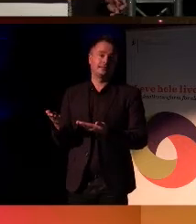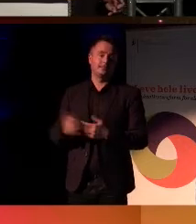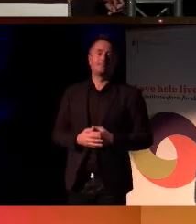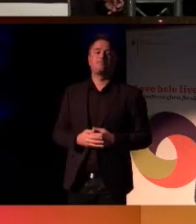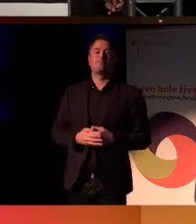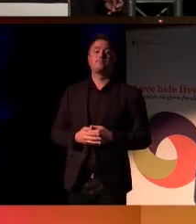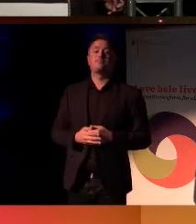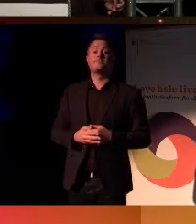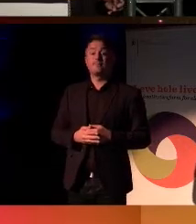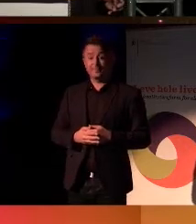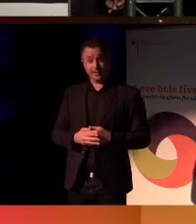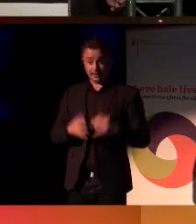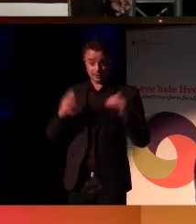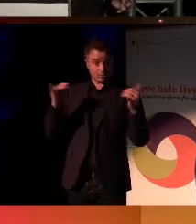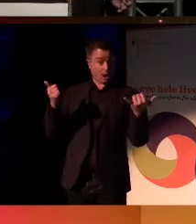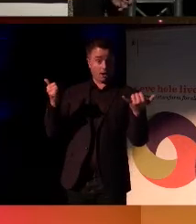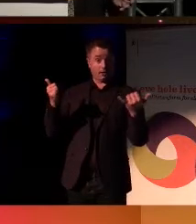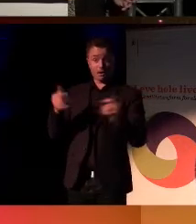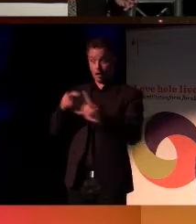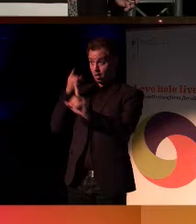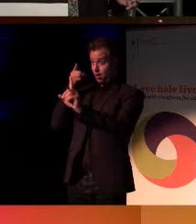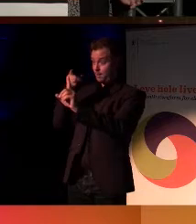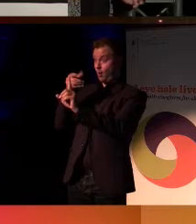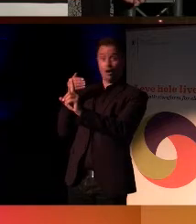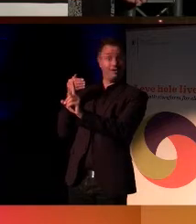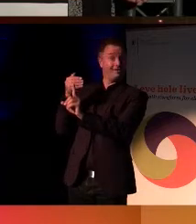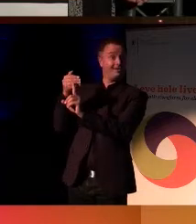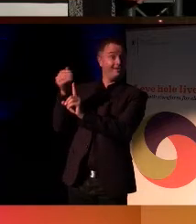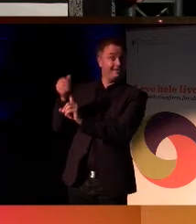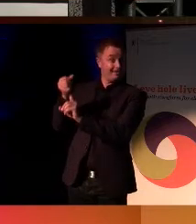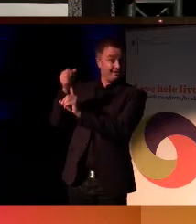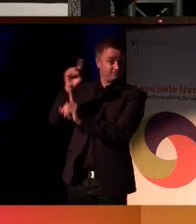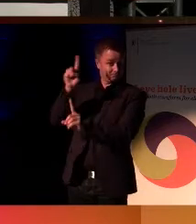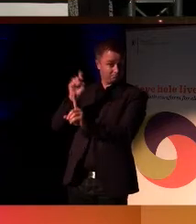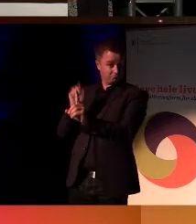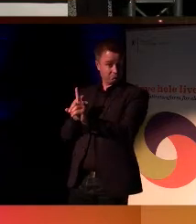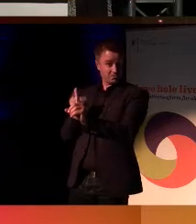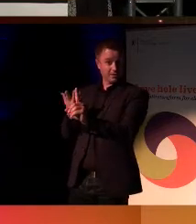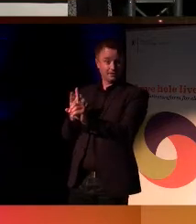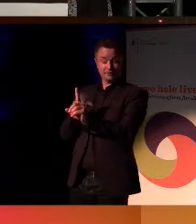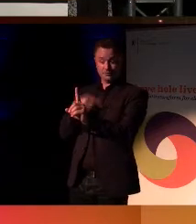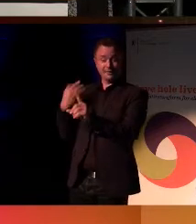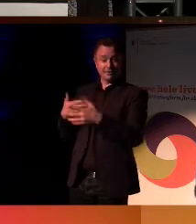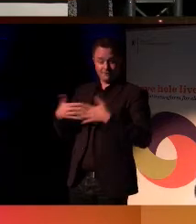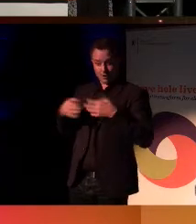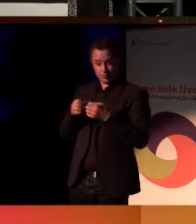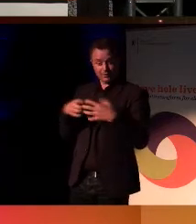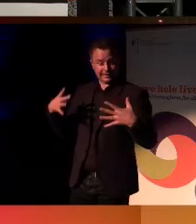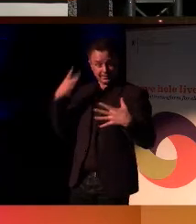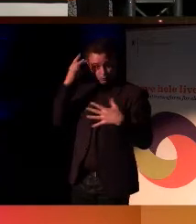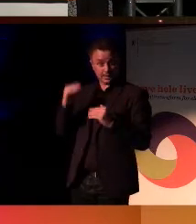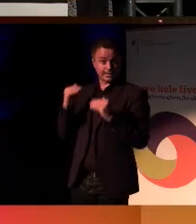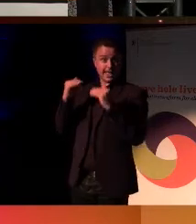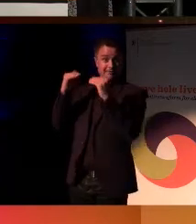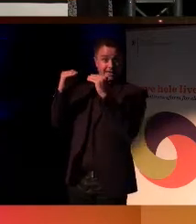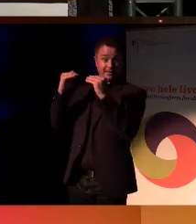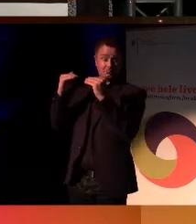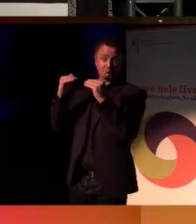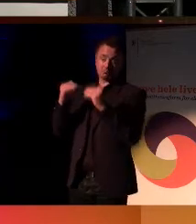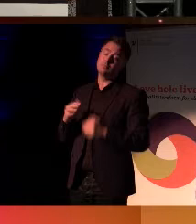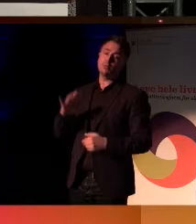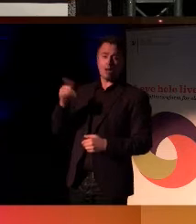Da vi vel der da, eller? Nå vi vel der sånn at vi driver med fagutvikling og kompetanseheving. Ja, på sett og vis så vi